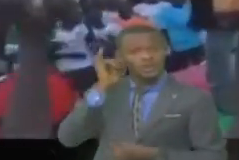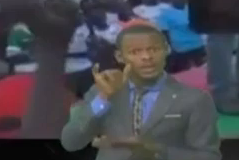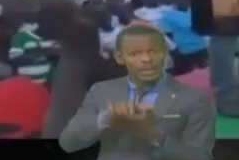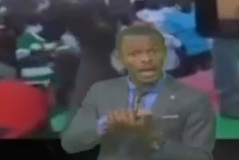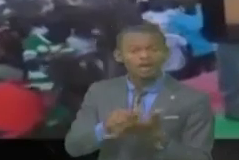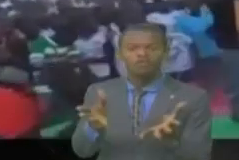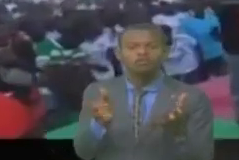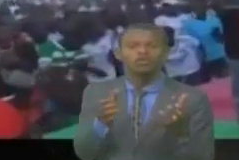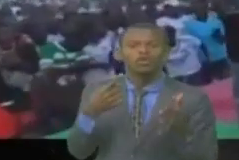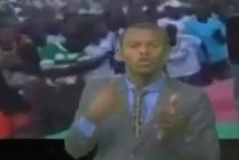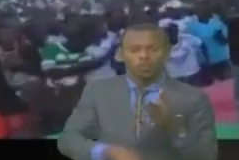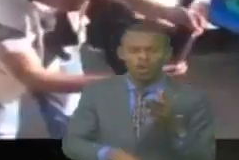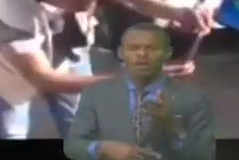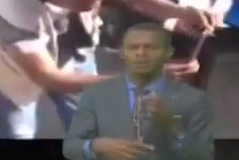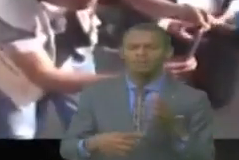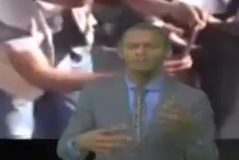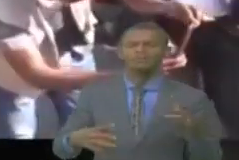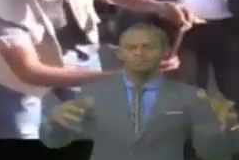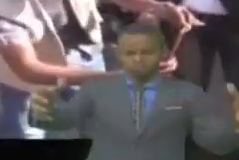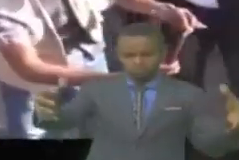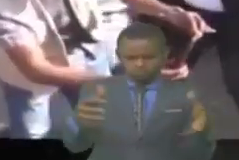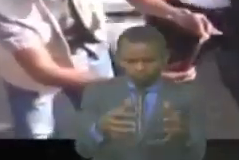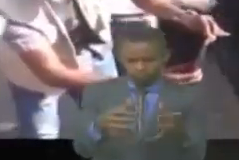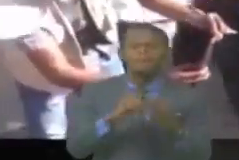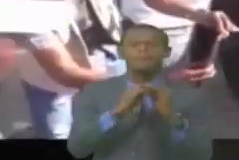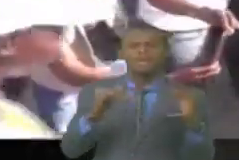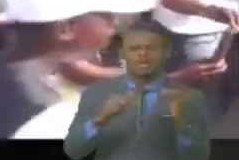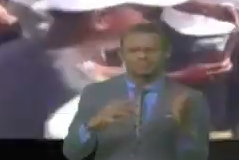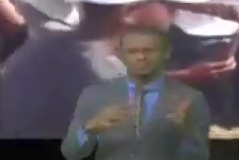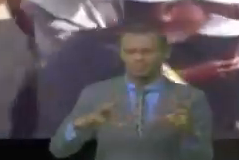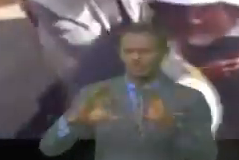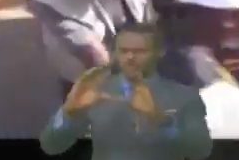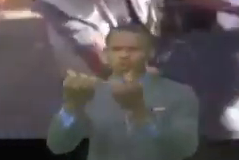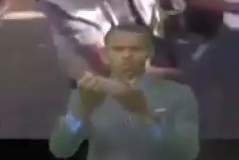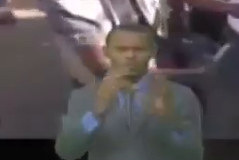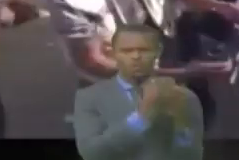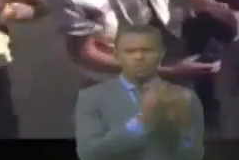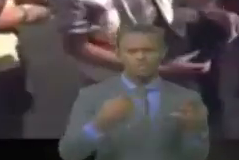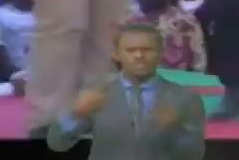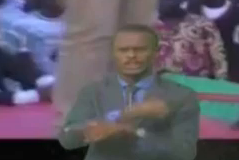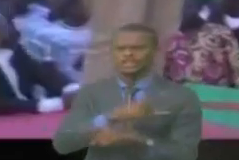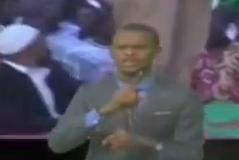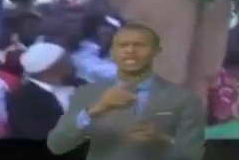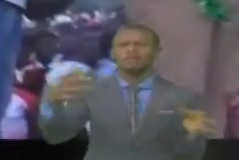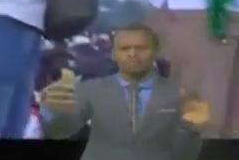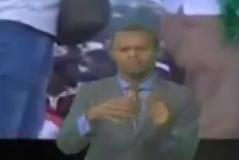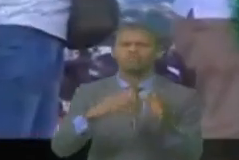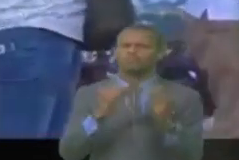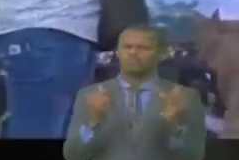lui de promouvoir la culture de la paix et le développement dans ce territoire.